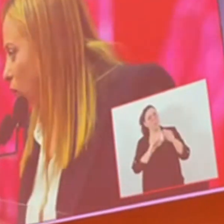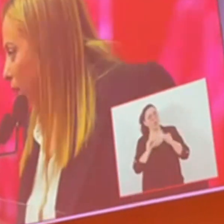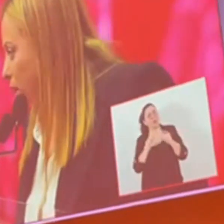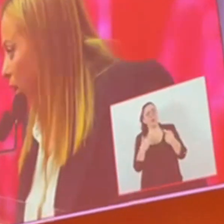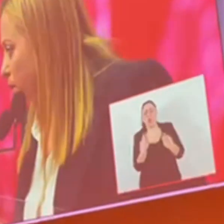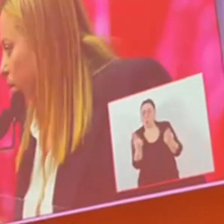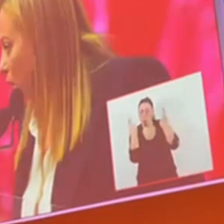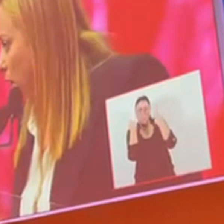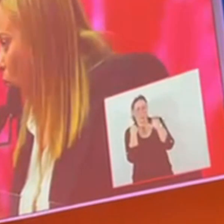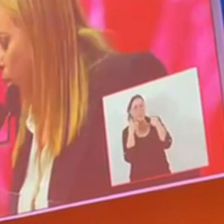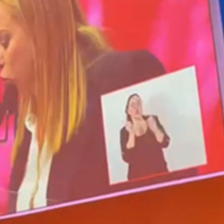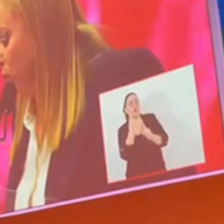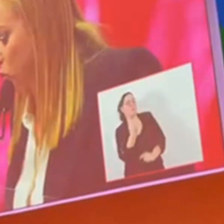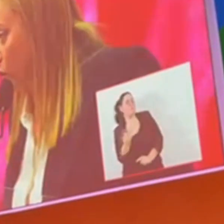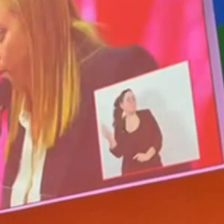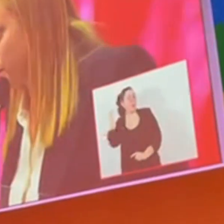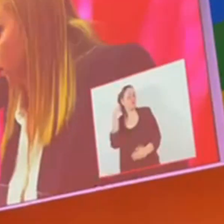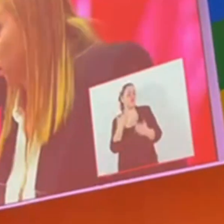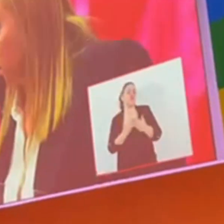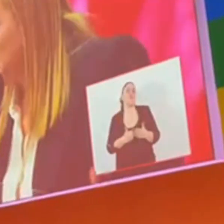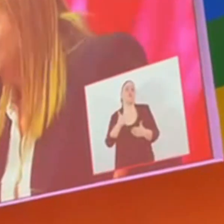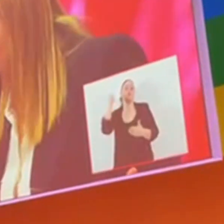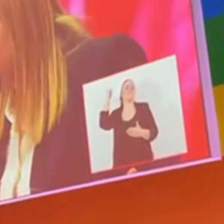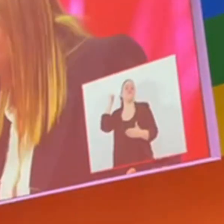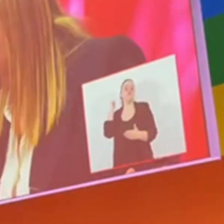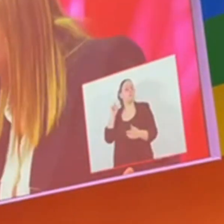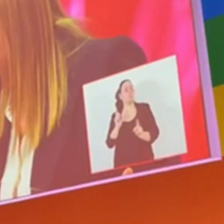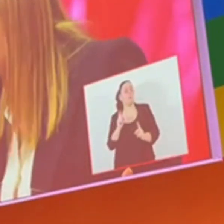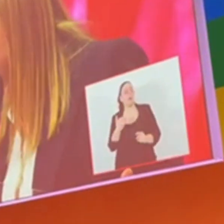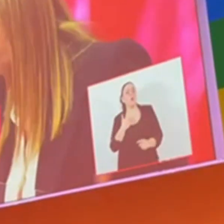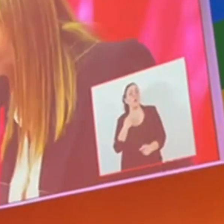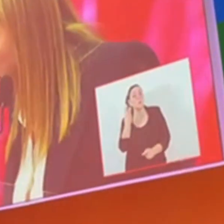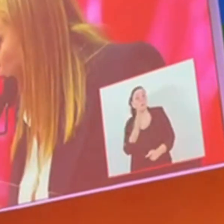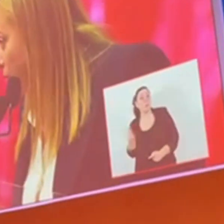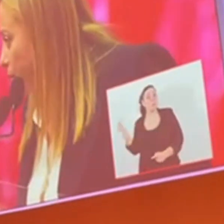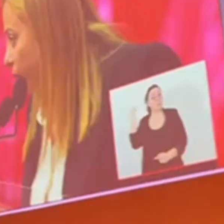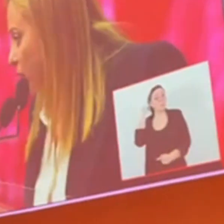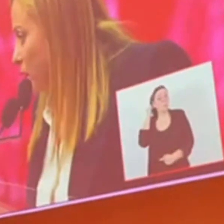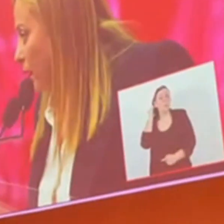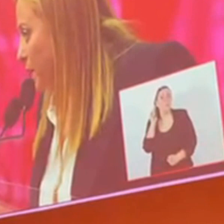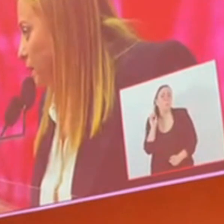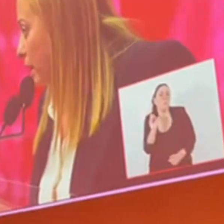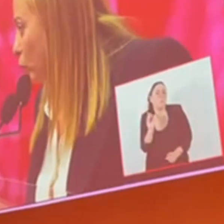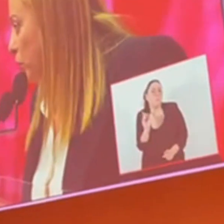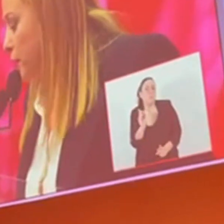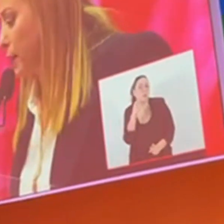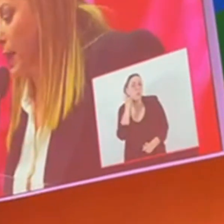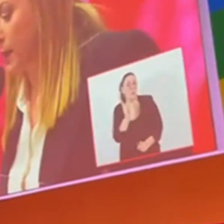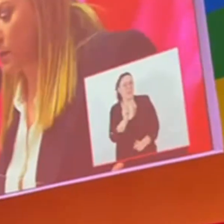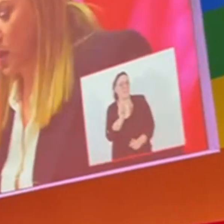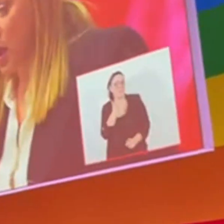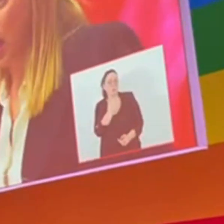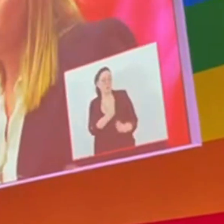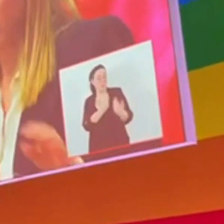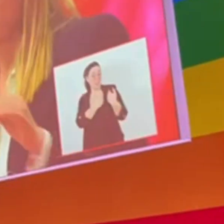io non intendo partire da alcun pregiudizio, banalmente, perché è mia responsabilità rappresentare tutti gli